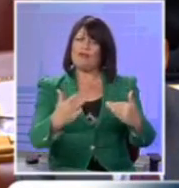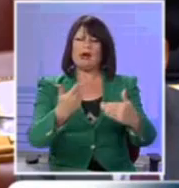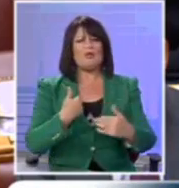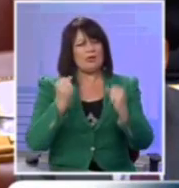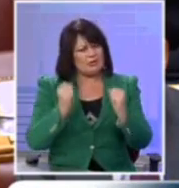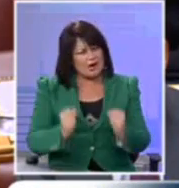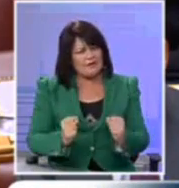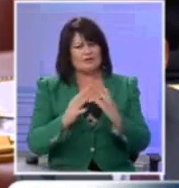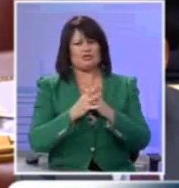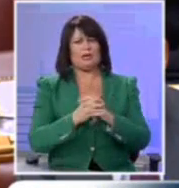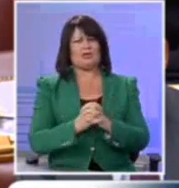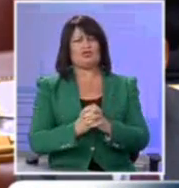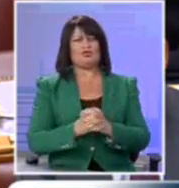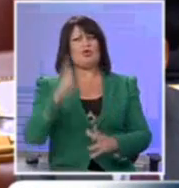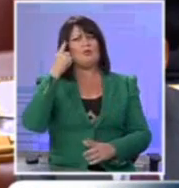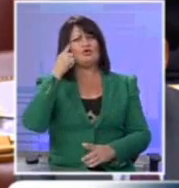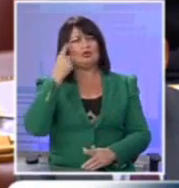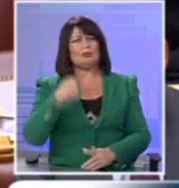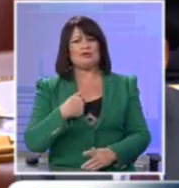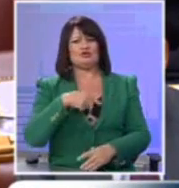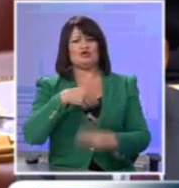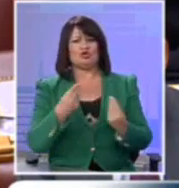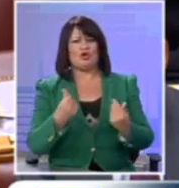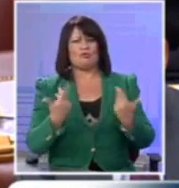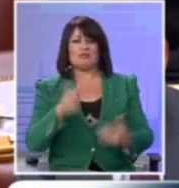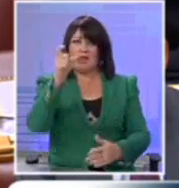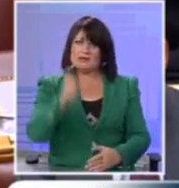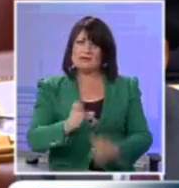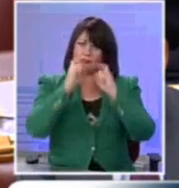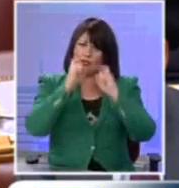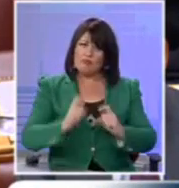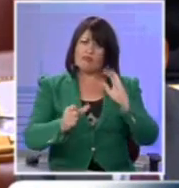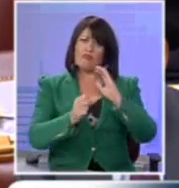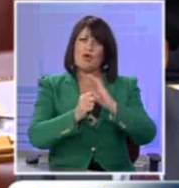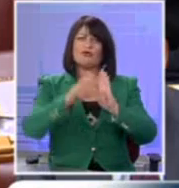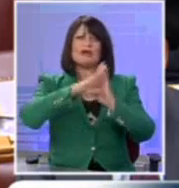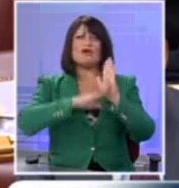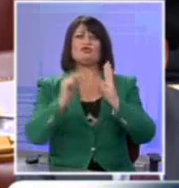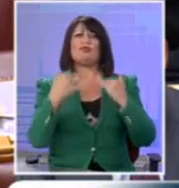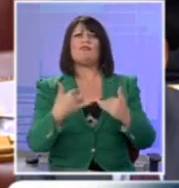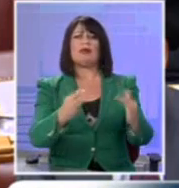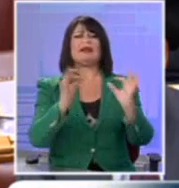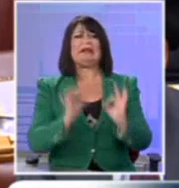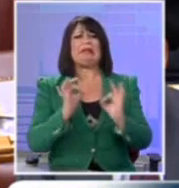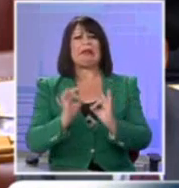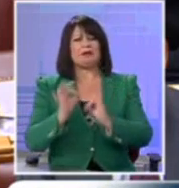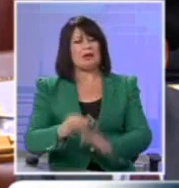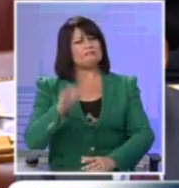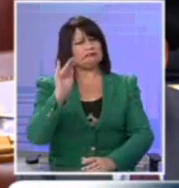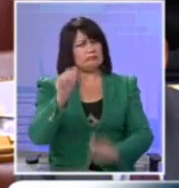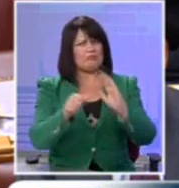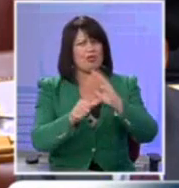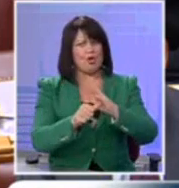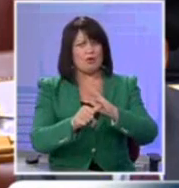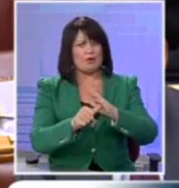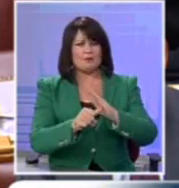καθίσω ήσυχος όσο εγώ νομίζω και όπως εγώ νομίζω. Αλλά εσείς υποχρεούστε να τηρείτε τον κανονισμό. Λοιπόν, κύριε Πρόεδρε,